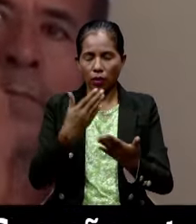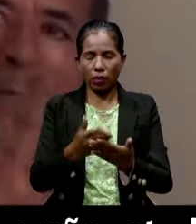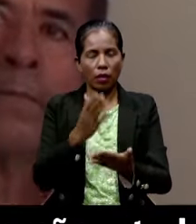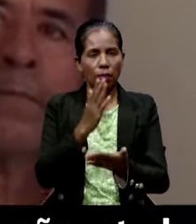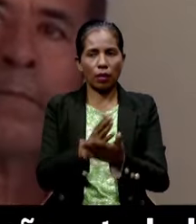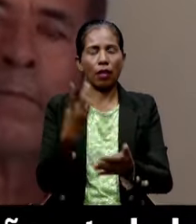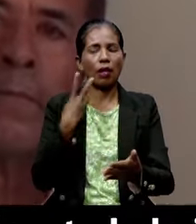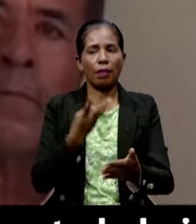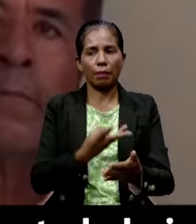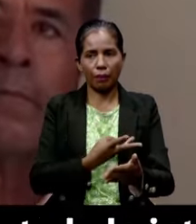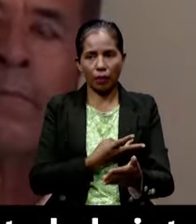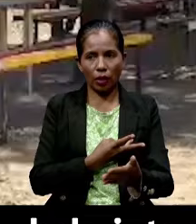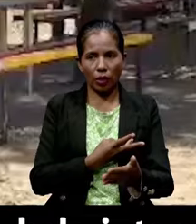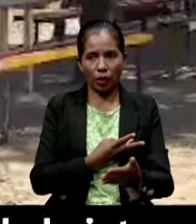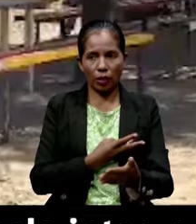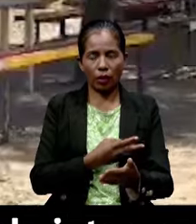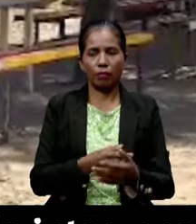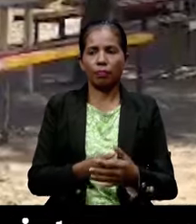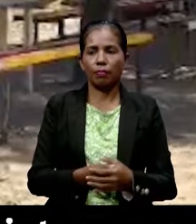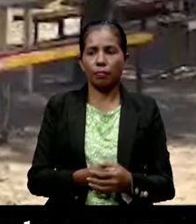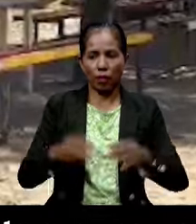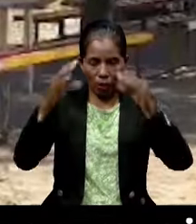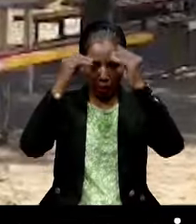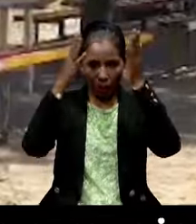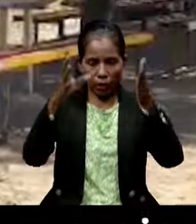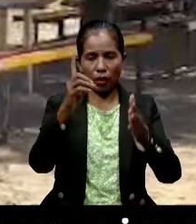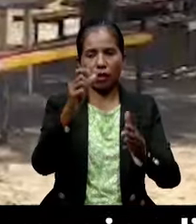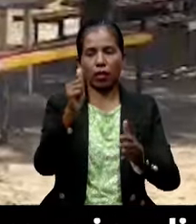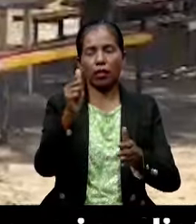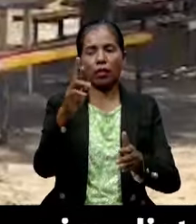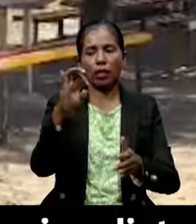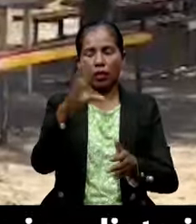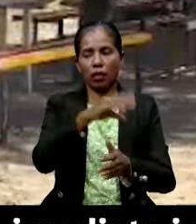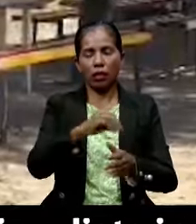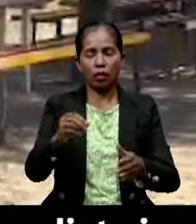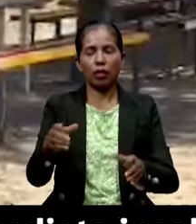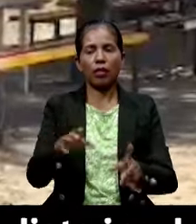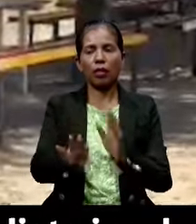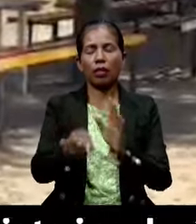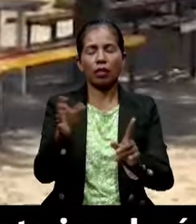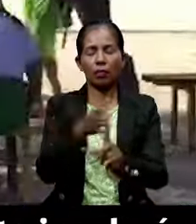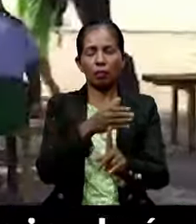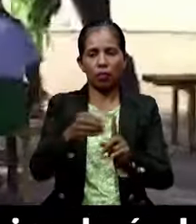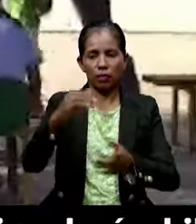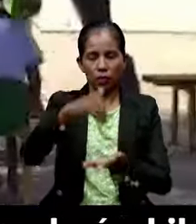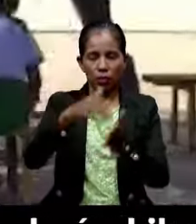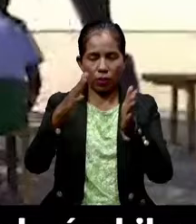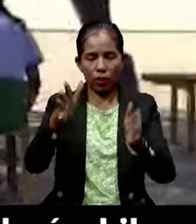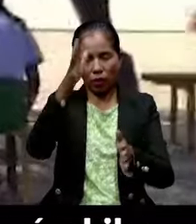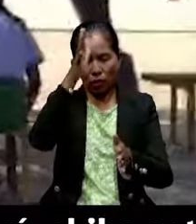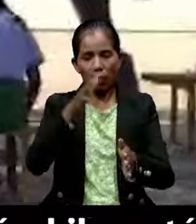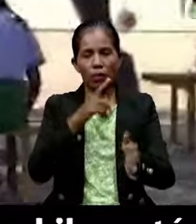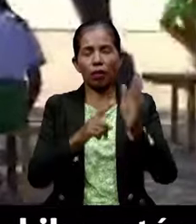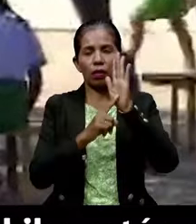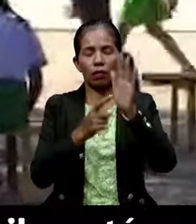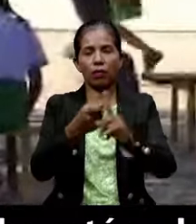mai be ami nia kata 50-50 day. Profesor Dario Filipi Maris senti tristi tambah hetan baku husi estudante ne inaman no hak tuir kronologi